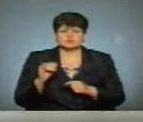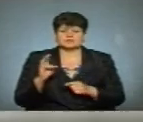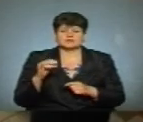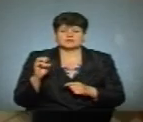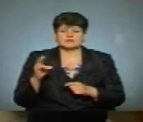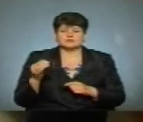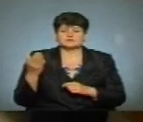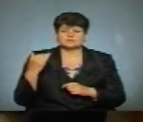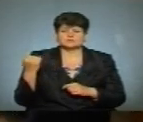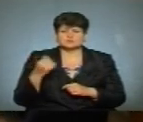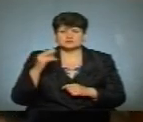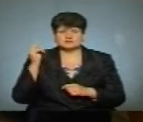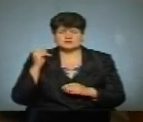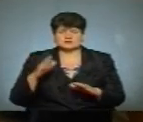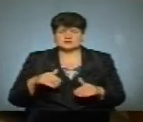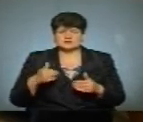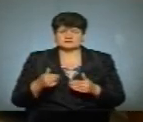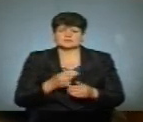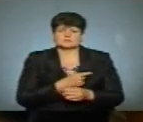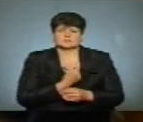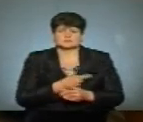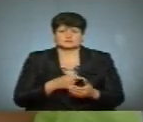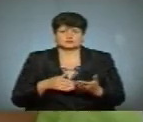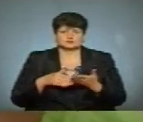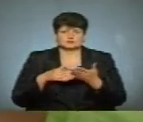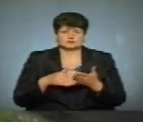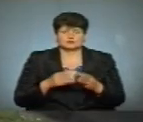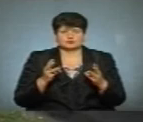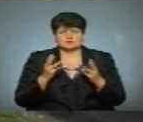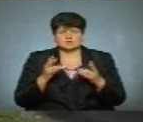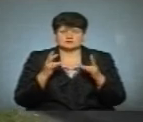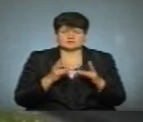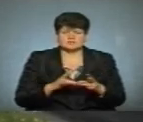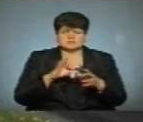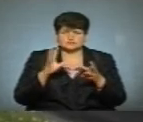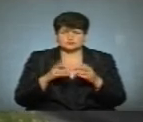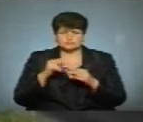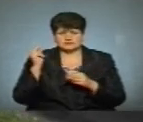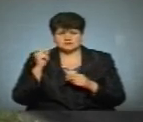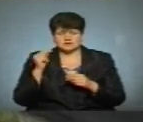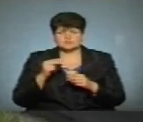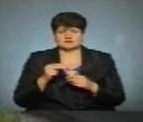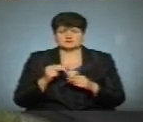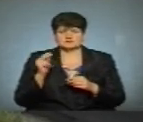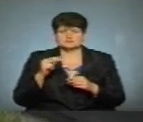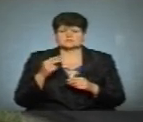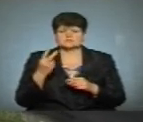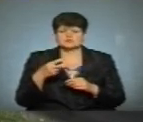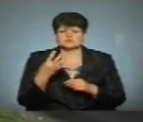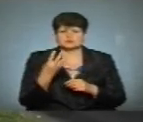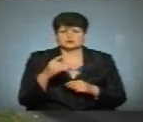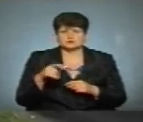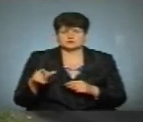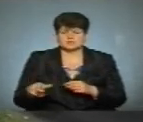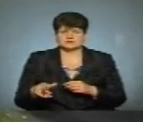тижня добровольці вчилися надавати домедичну допомогу під час пожежі та аварії. Загалом у навчанні беруть участь 24 людини. Курс триватиме